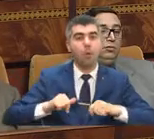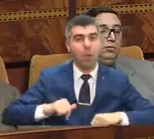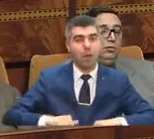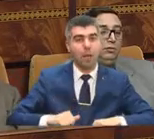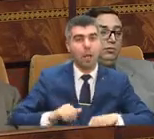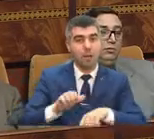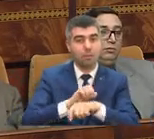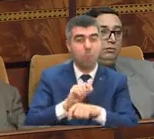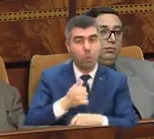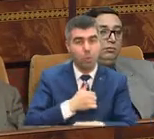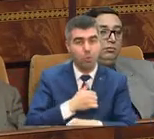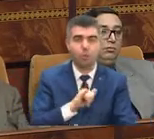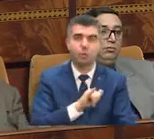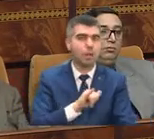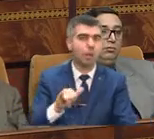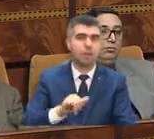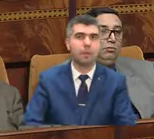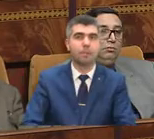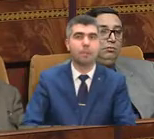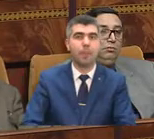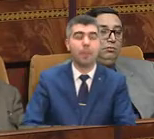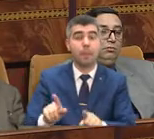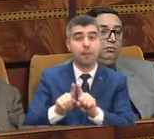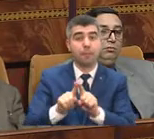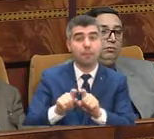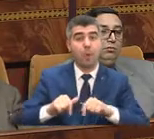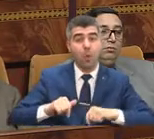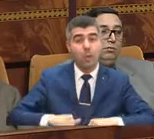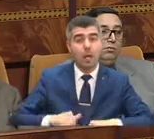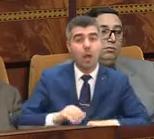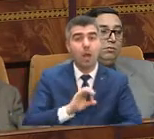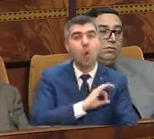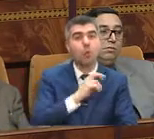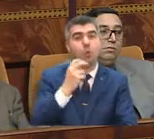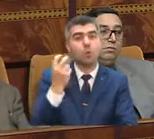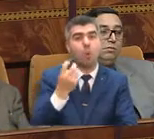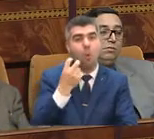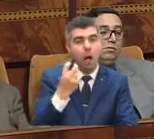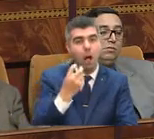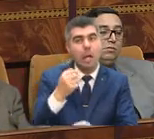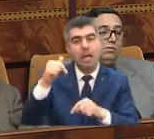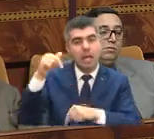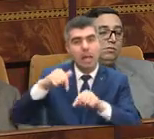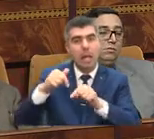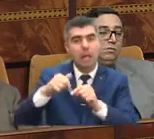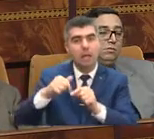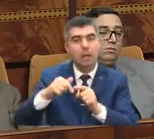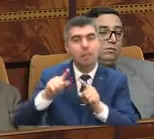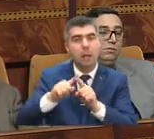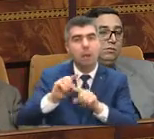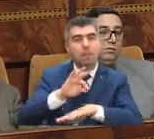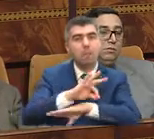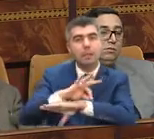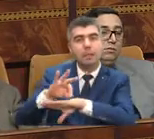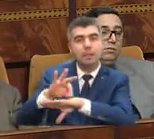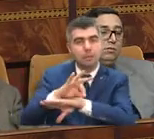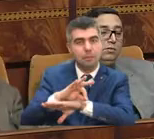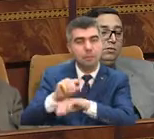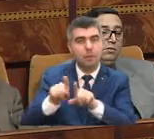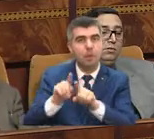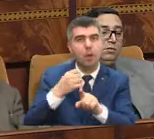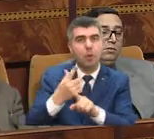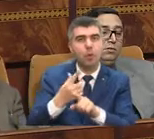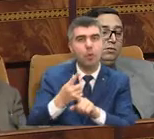بوحده. حنا وزارة السياحة، كاين مكاتب السياحة، كاين ميزانيات، هاد المرشدين السياحيين